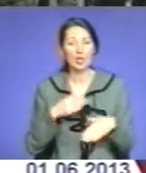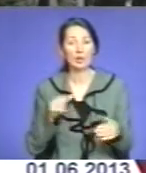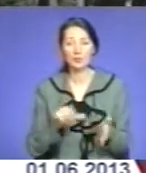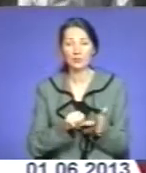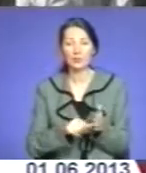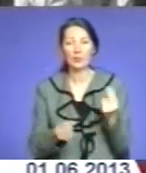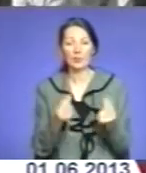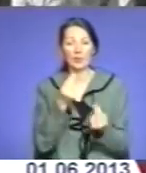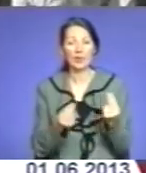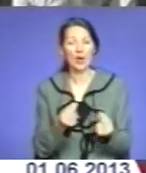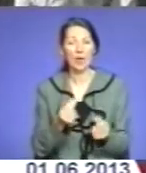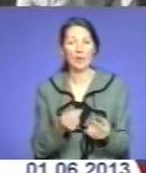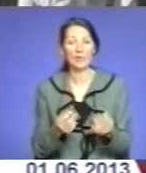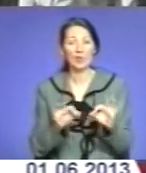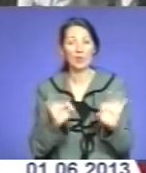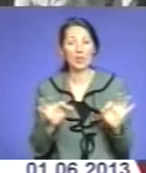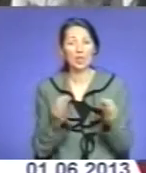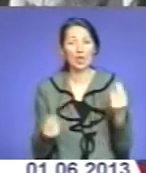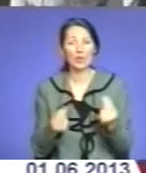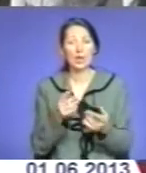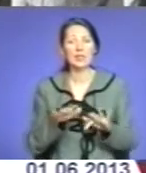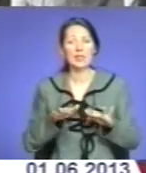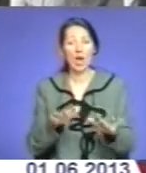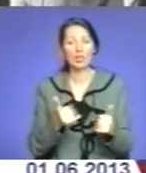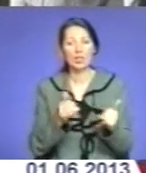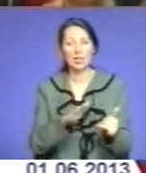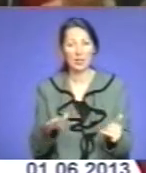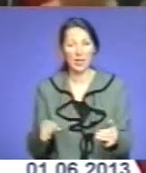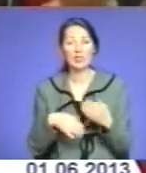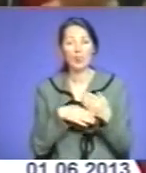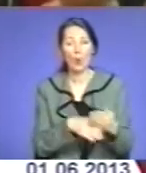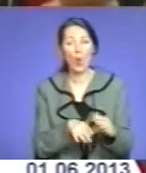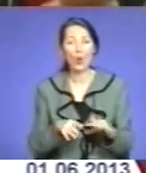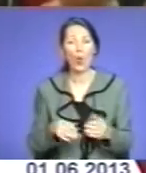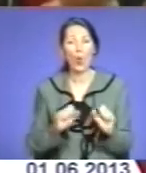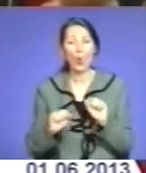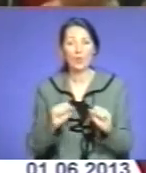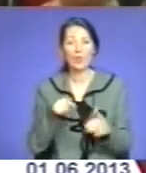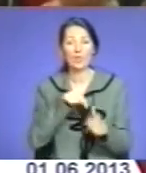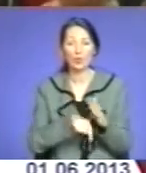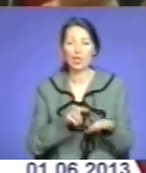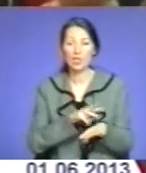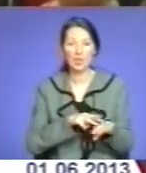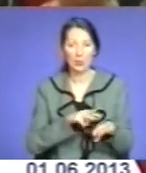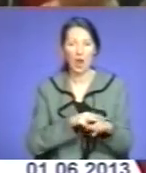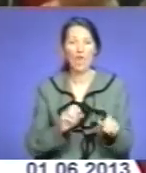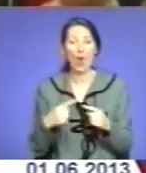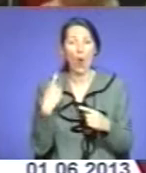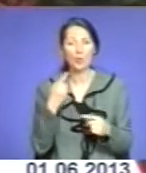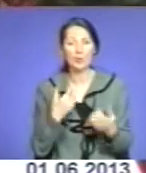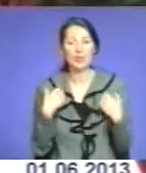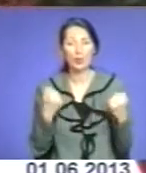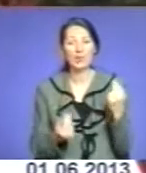атракціонах, інформаційно-розважальні заходи для дітей за сприяння управління внутрішніх справ України в області, спортивні ігри для